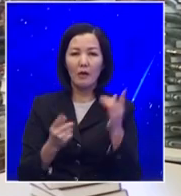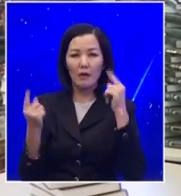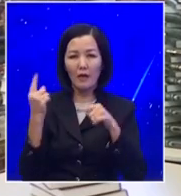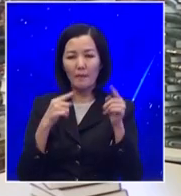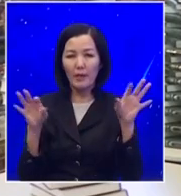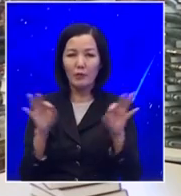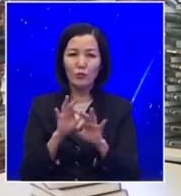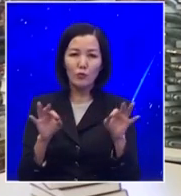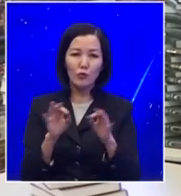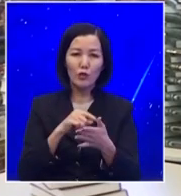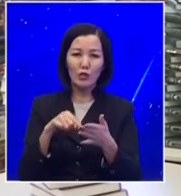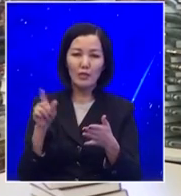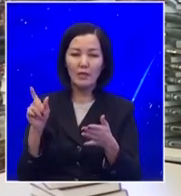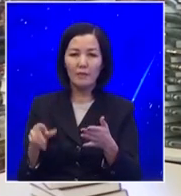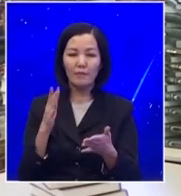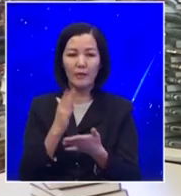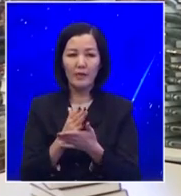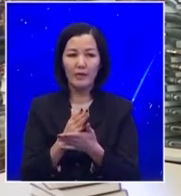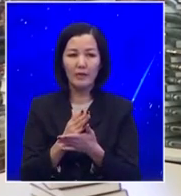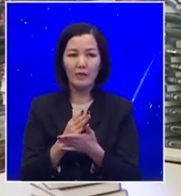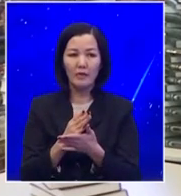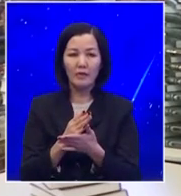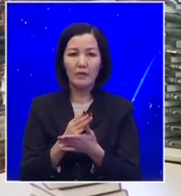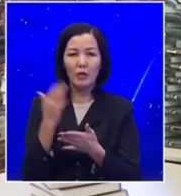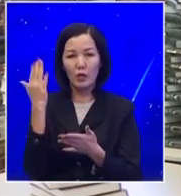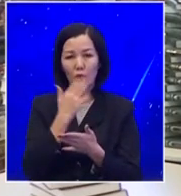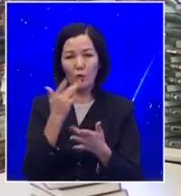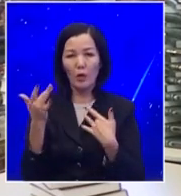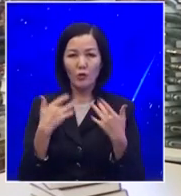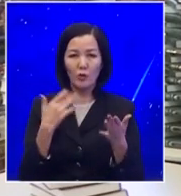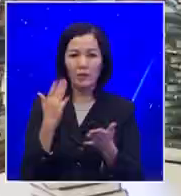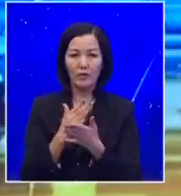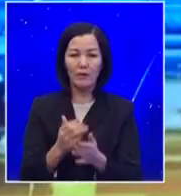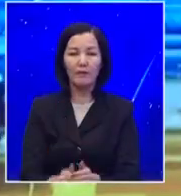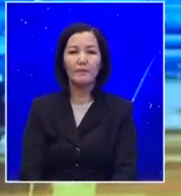бар, Есболған Жайсаңбаев сияқты белгілі біздің кино актерлер бар.